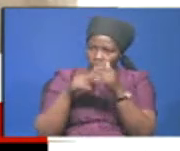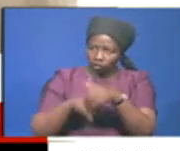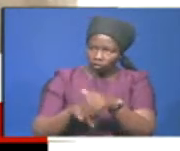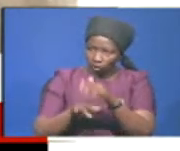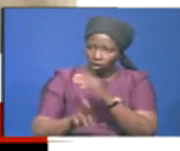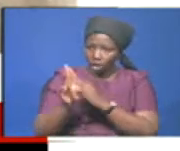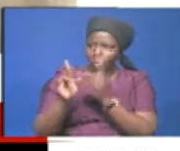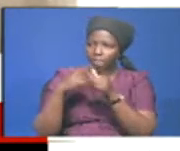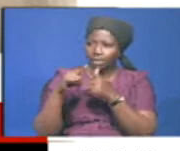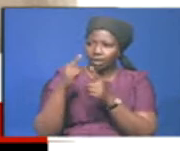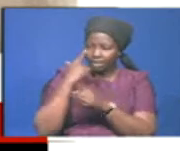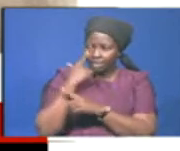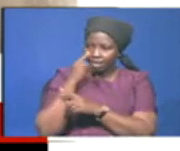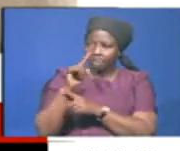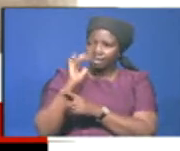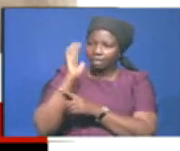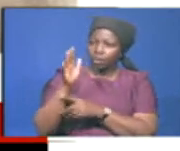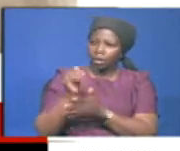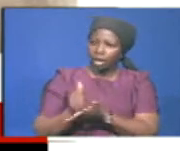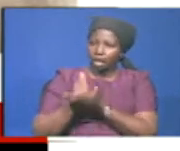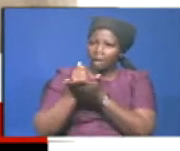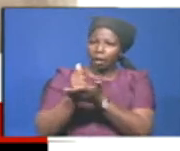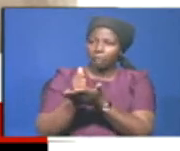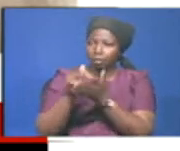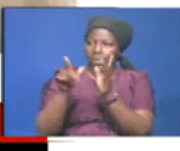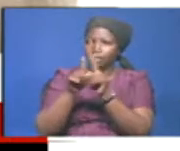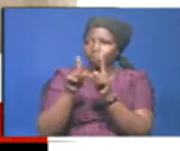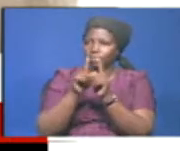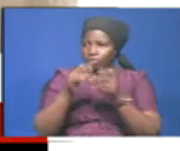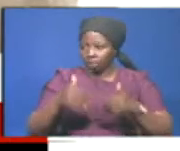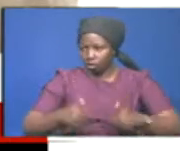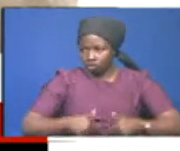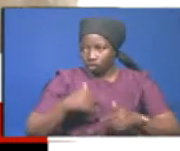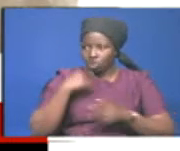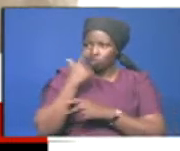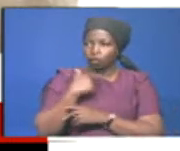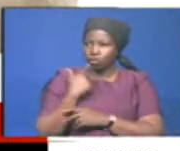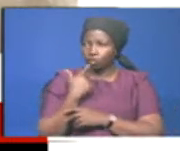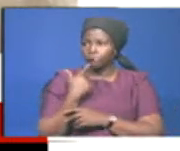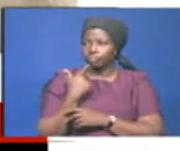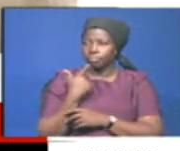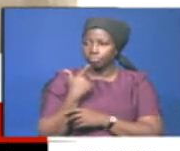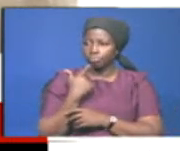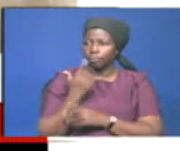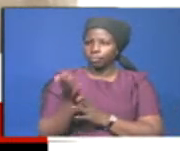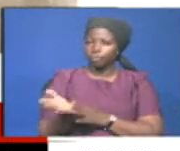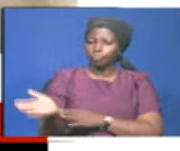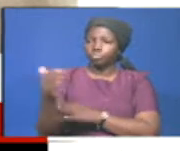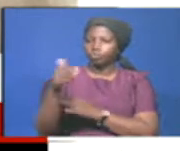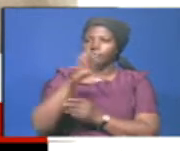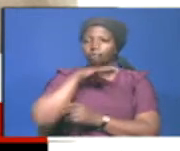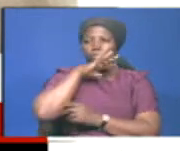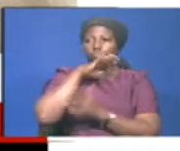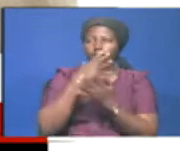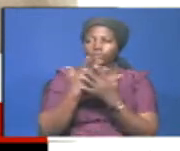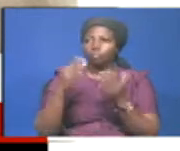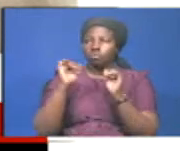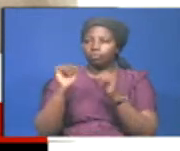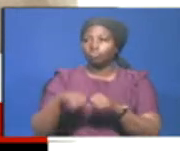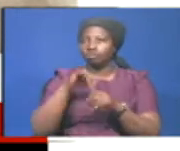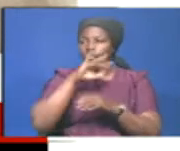tunaona zitaweza kusaidia hata ule kijana ambaye anakusanya takataka aweze